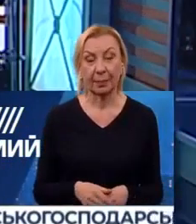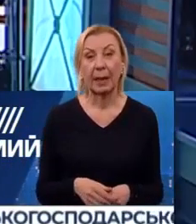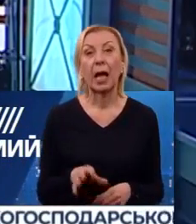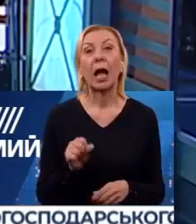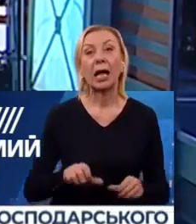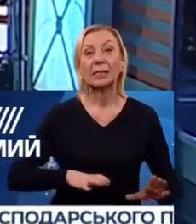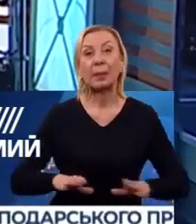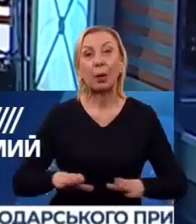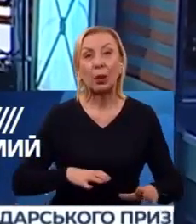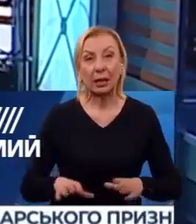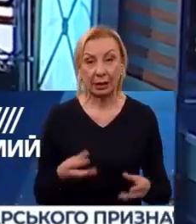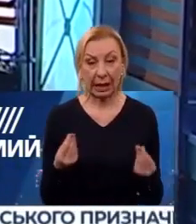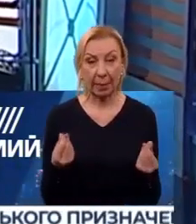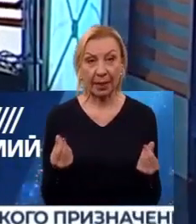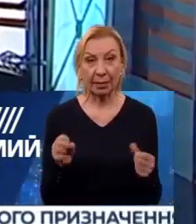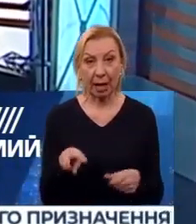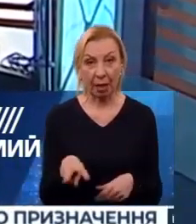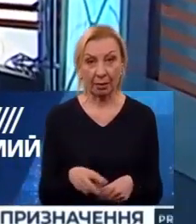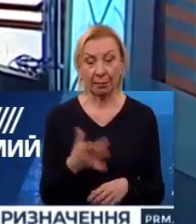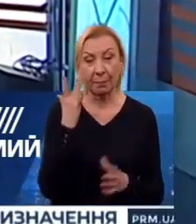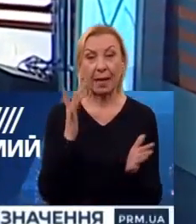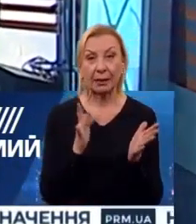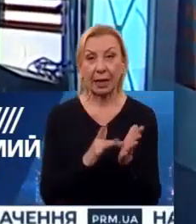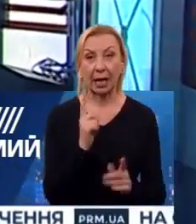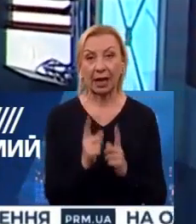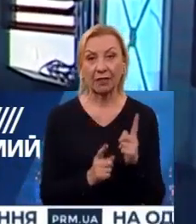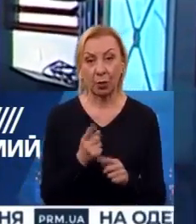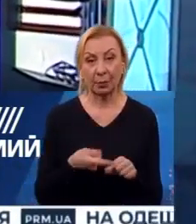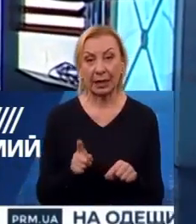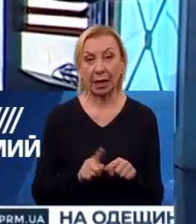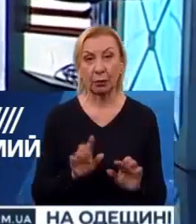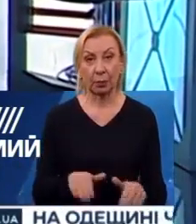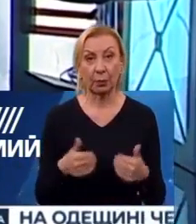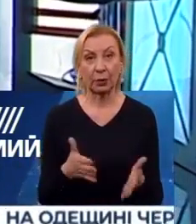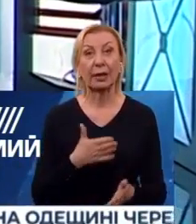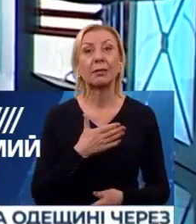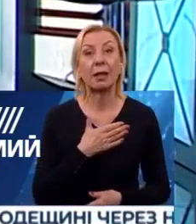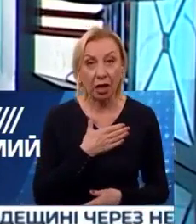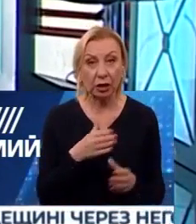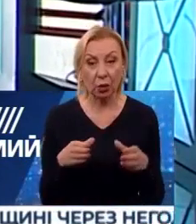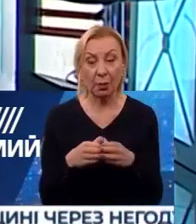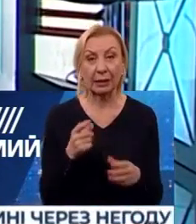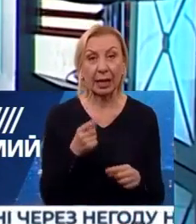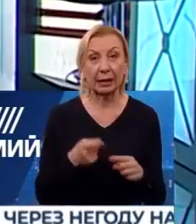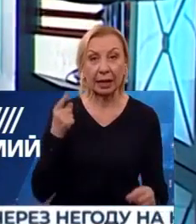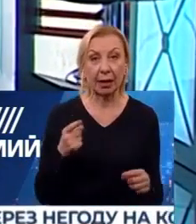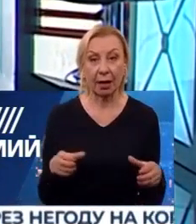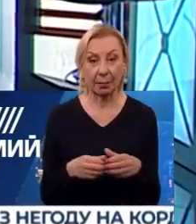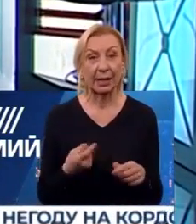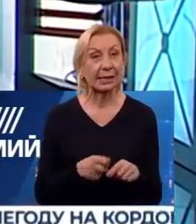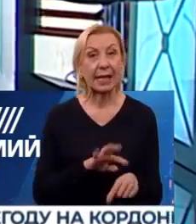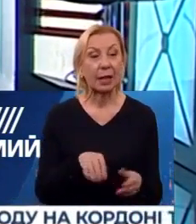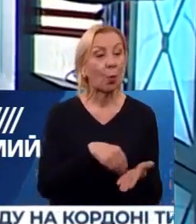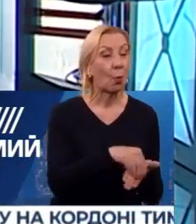а спекулятивний капітал. Мета реформи, яку пропонує наша команда, радикальна партія, це не купити,